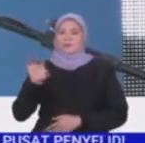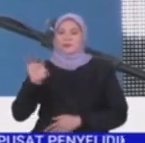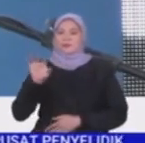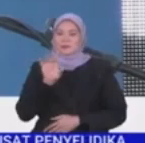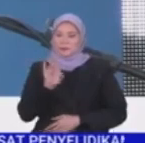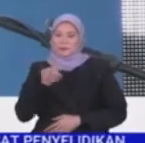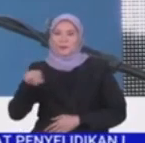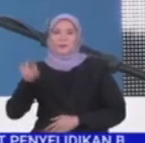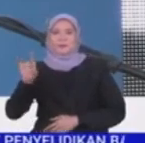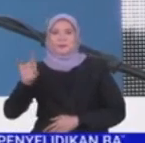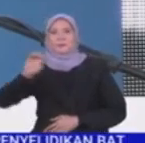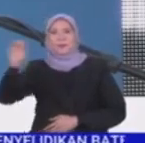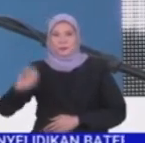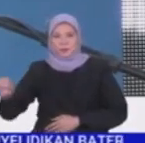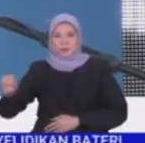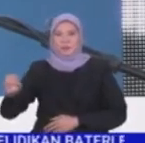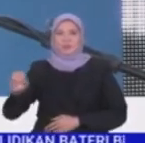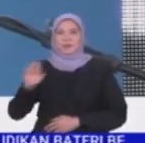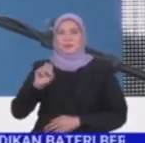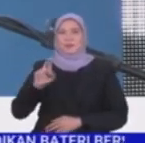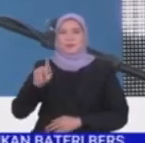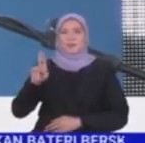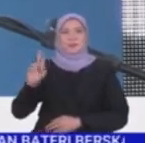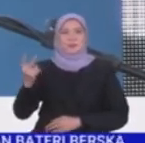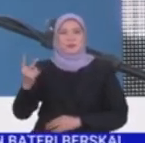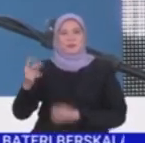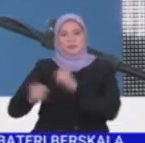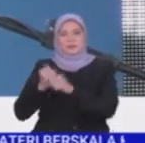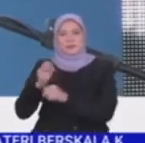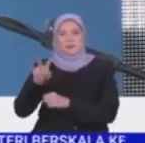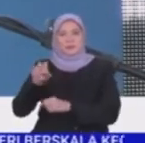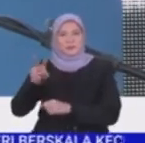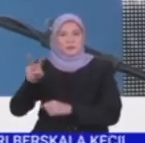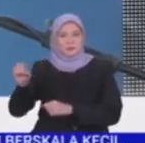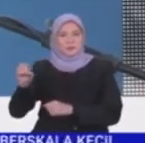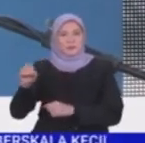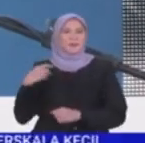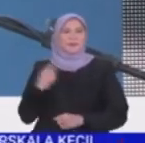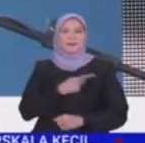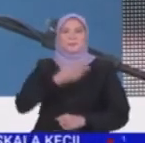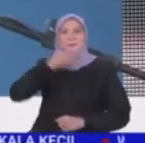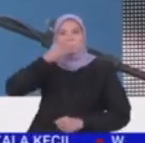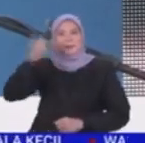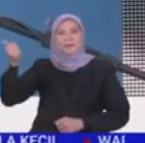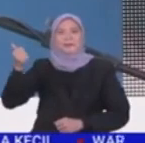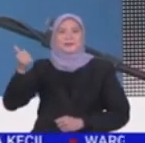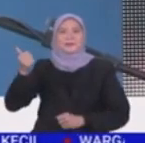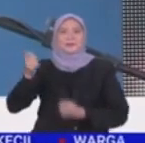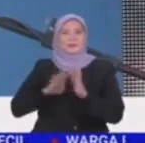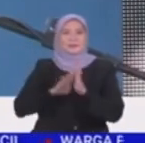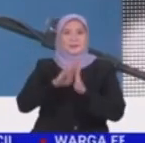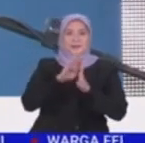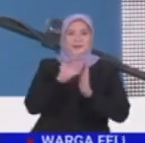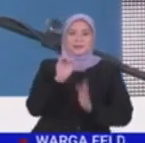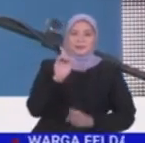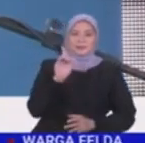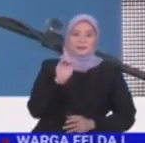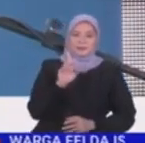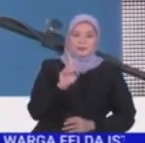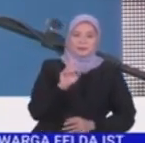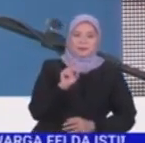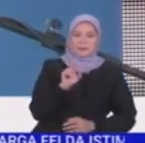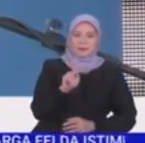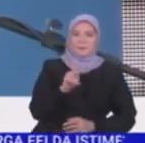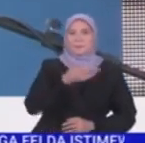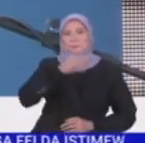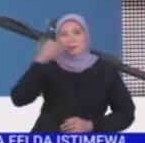8.9% pada suku kedua tahun 2022. Kita lebih baik, pertumbuhan KDNK kita jauh